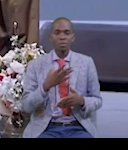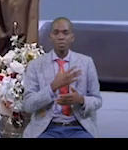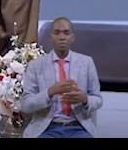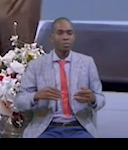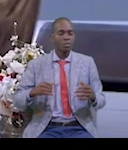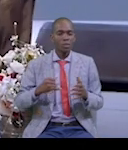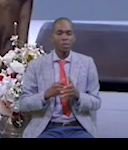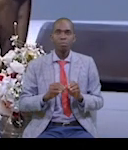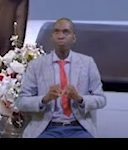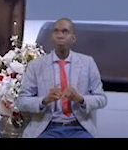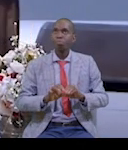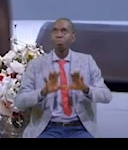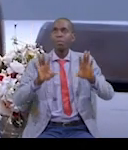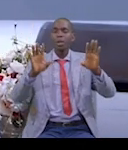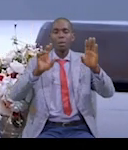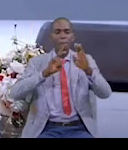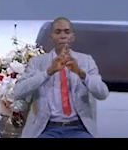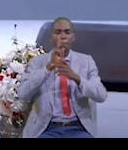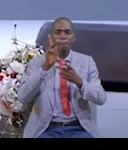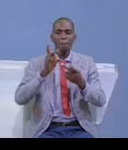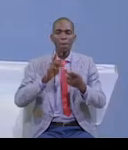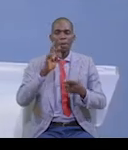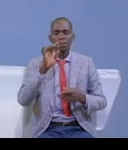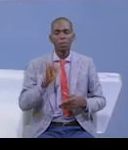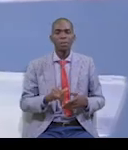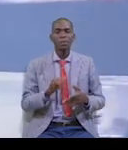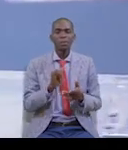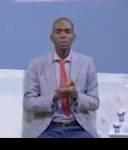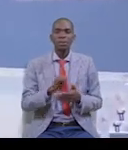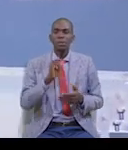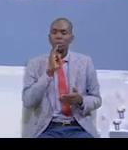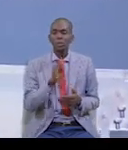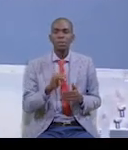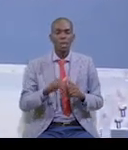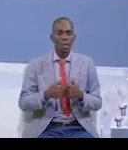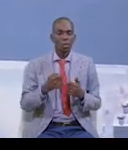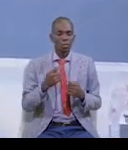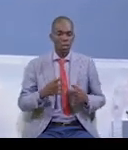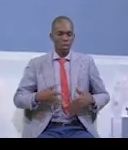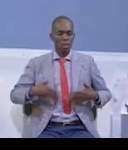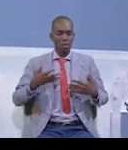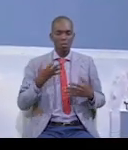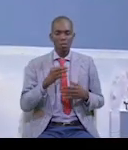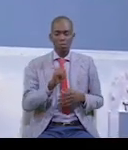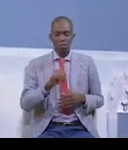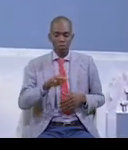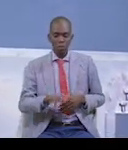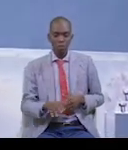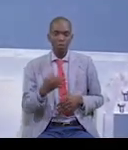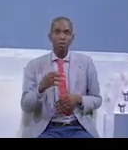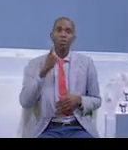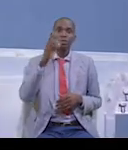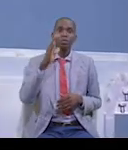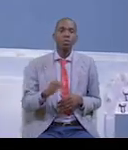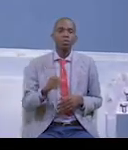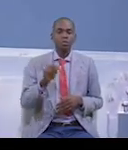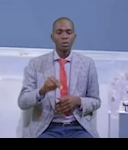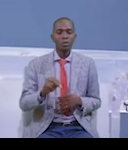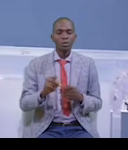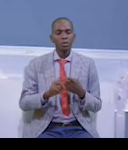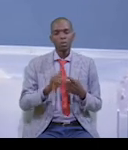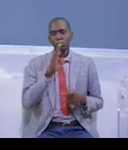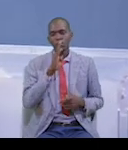shining. పరిపూర్ణమైన తేజర్రలం. That's what the life of the child of God ought to be. దేవుని యొక్క బిడ్డ జీవితం ఆ రీతిగా ఉండాలి.